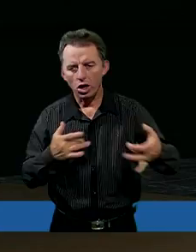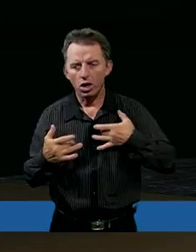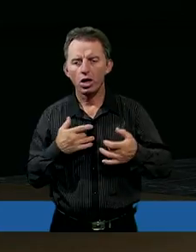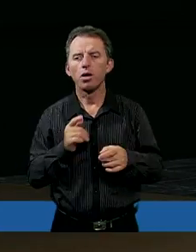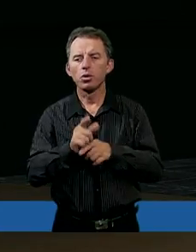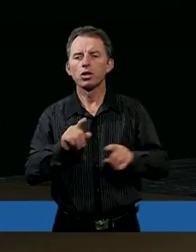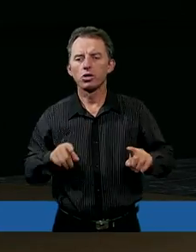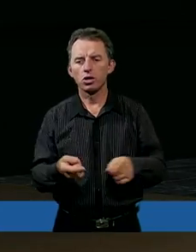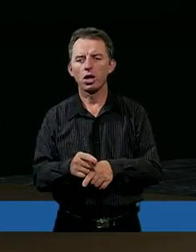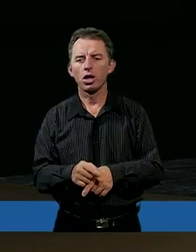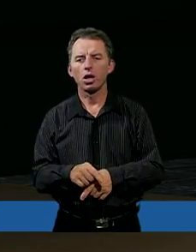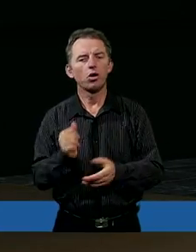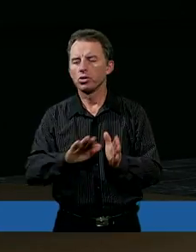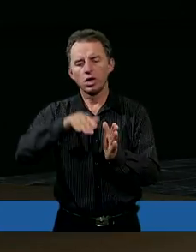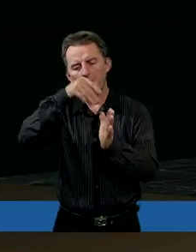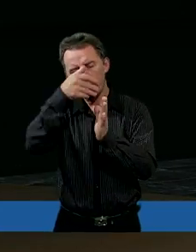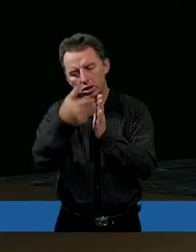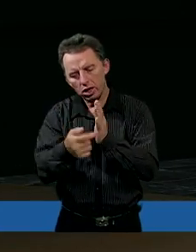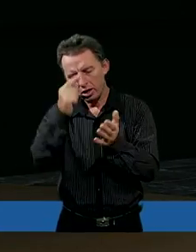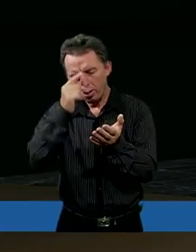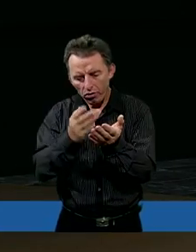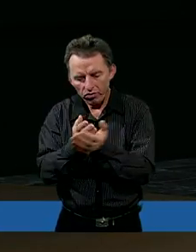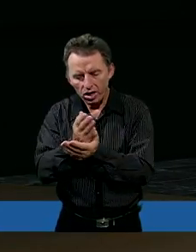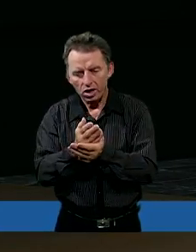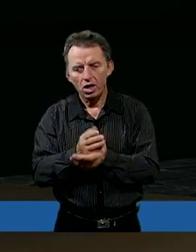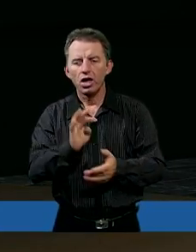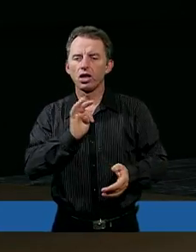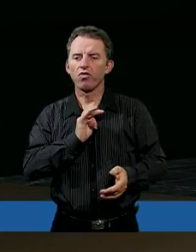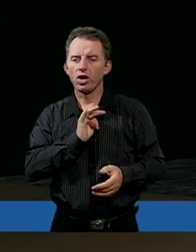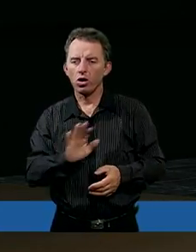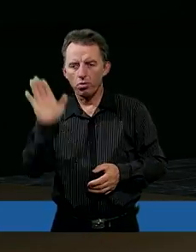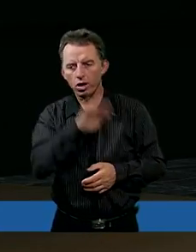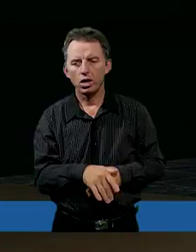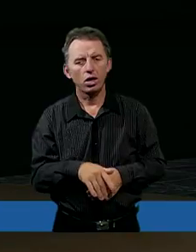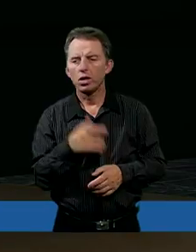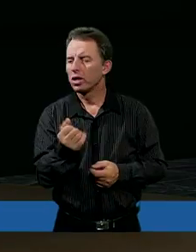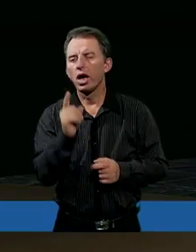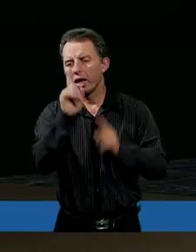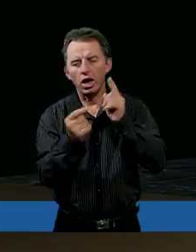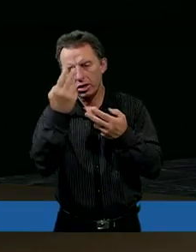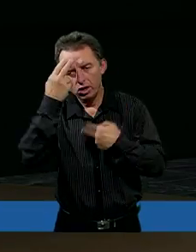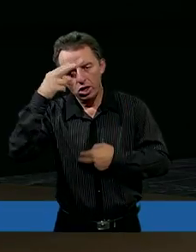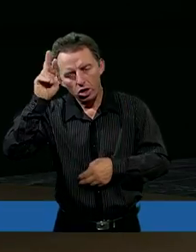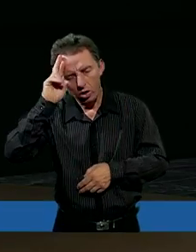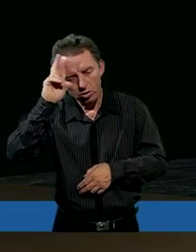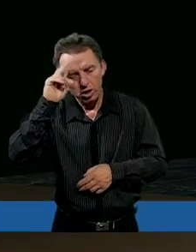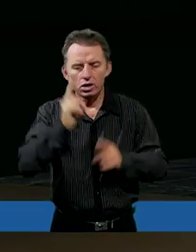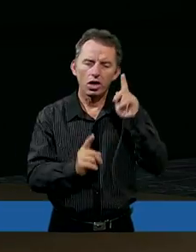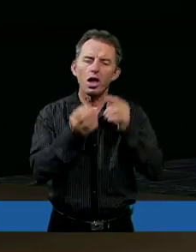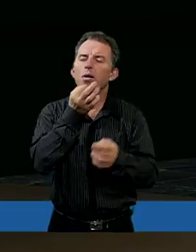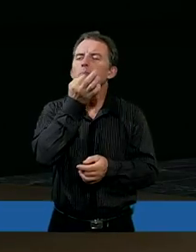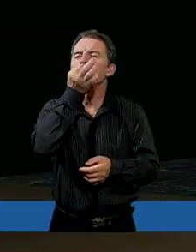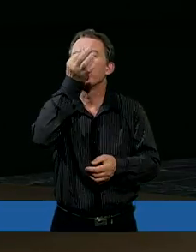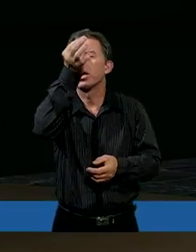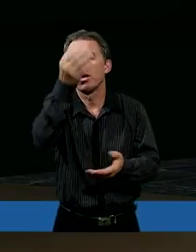i przez tą działalność nie stracił wiary w tego Boga. Może go nieraz nie rozumiał, może nieraz pytał